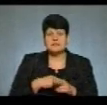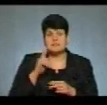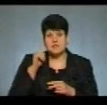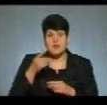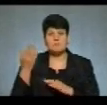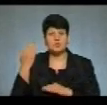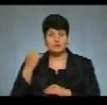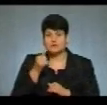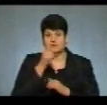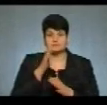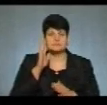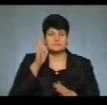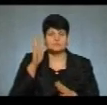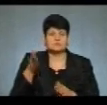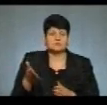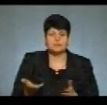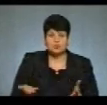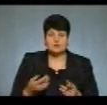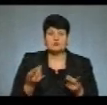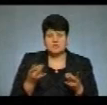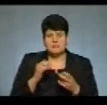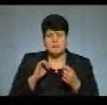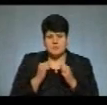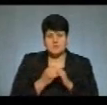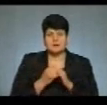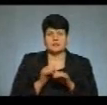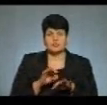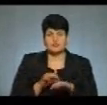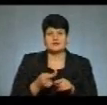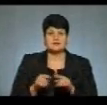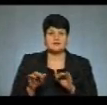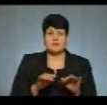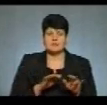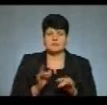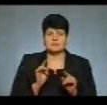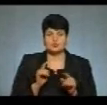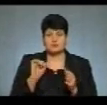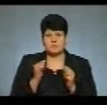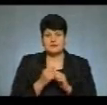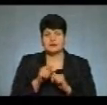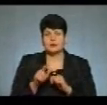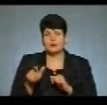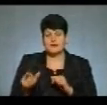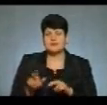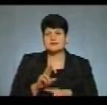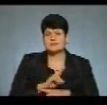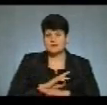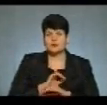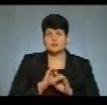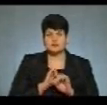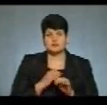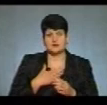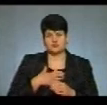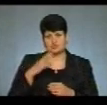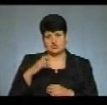майбутнього. Такі речі потрібно пам'ятати і такі акції проводити для того, щоб пам'ятати тих людей, які загинули, обороняючи нашу